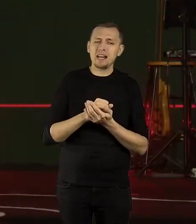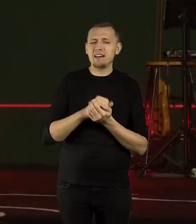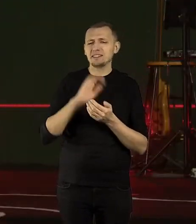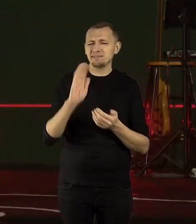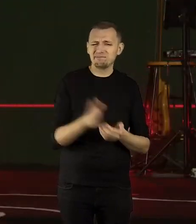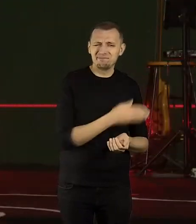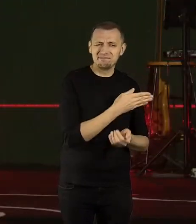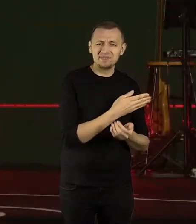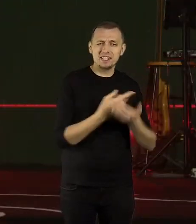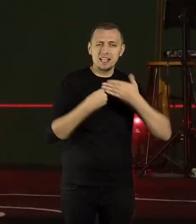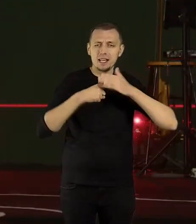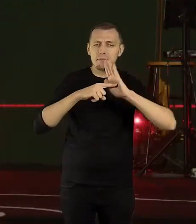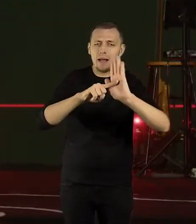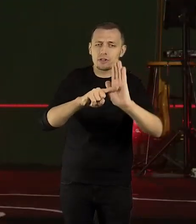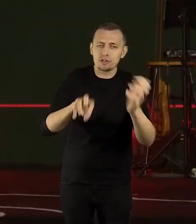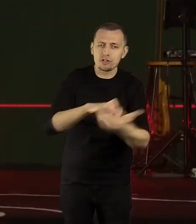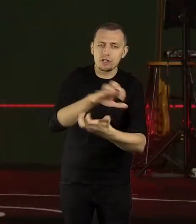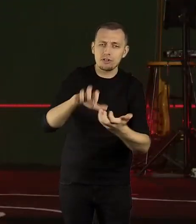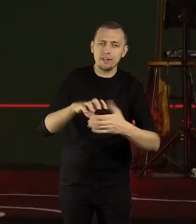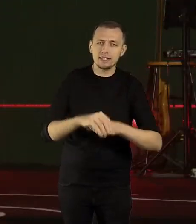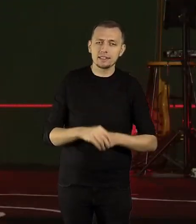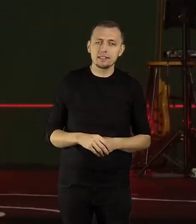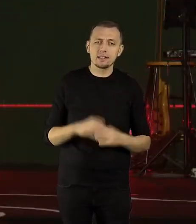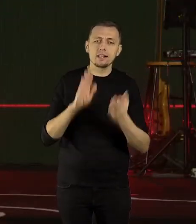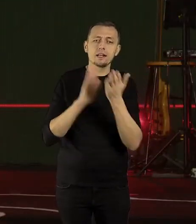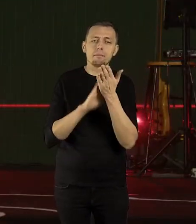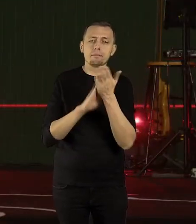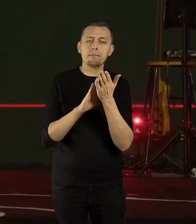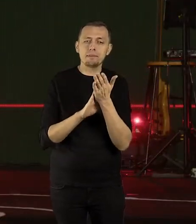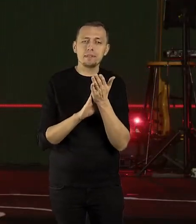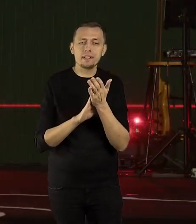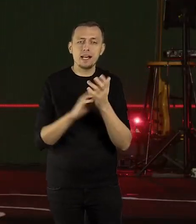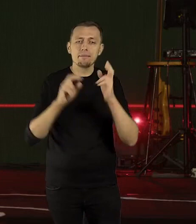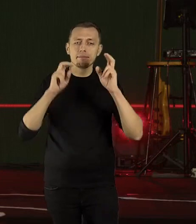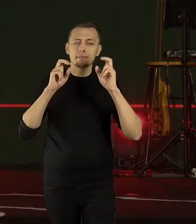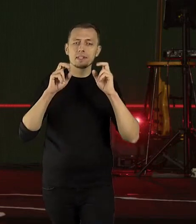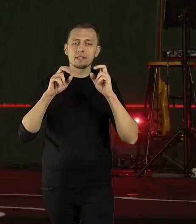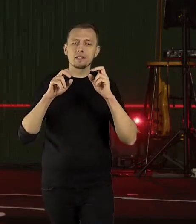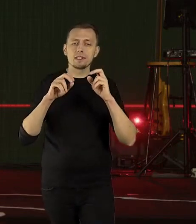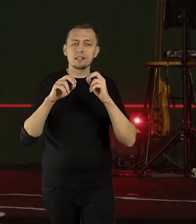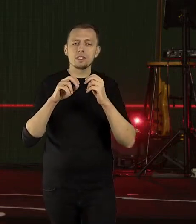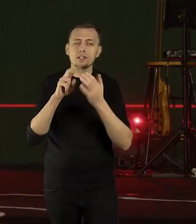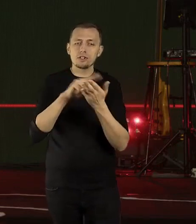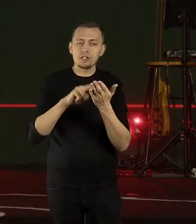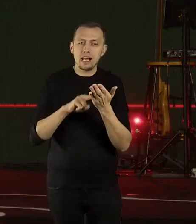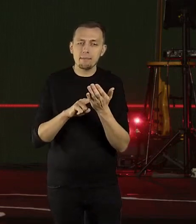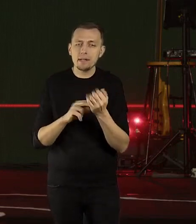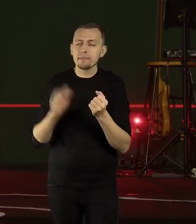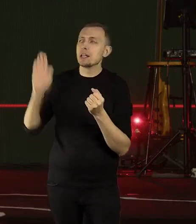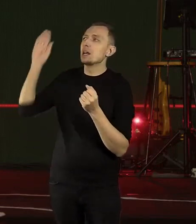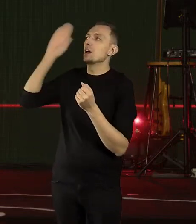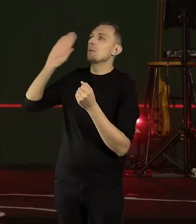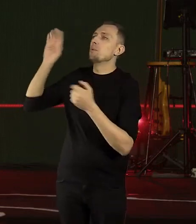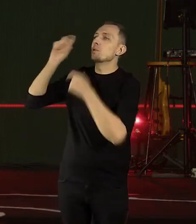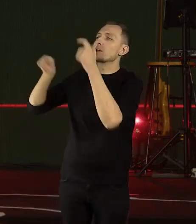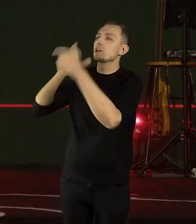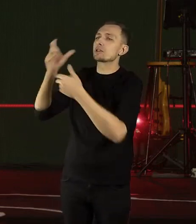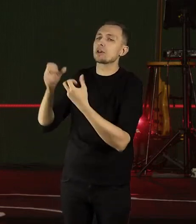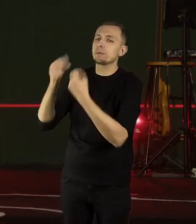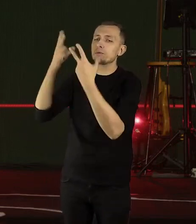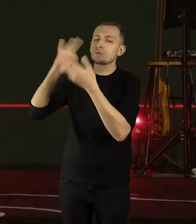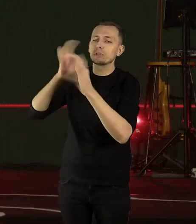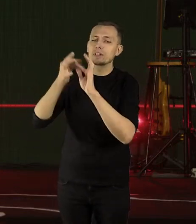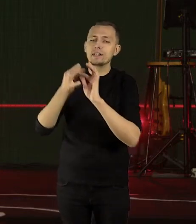Ponieważ Bóg dokonał wielkich rzeczy, wybierając tak mało prawdopodobną osobę, teraz robi Bóg